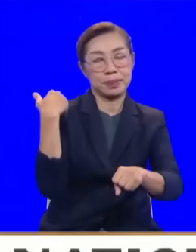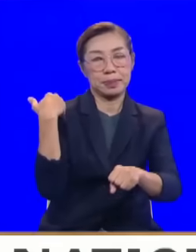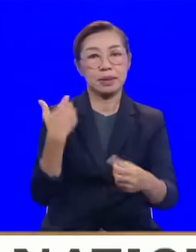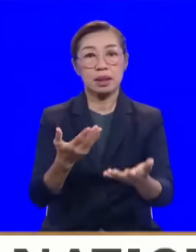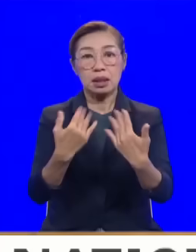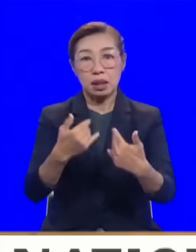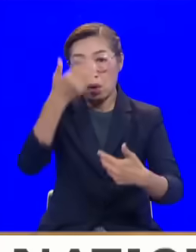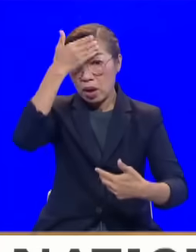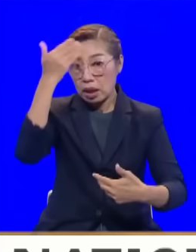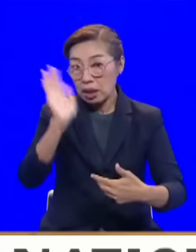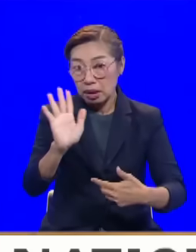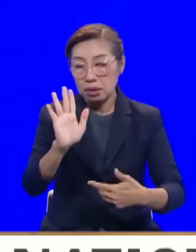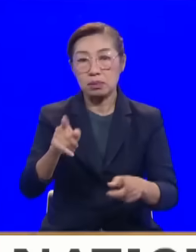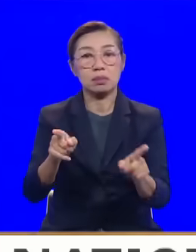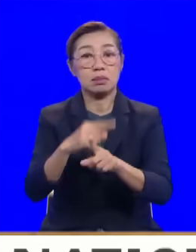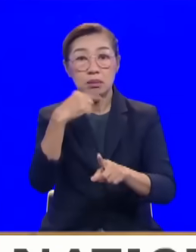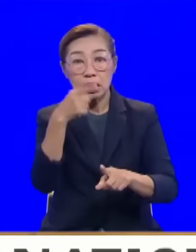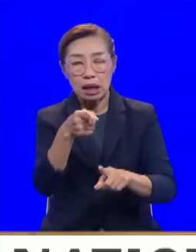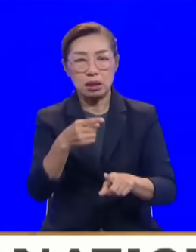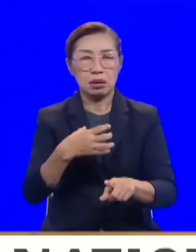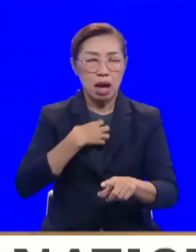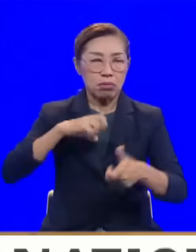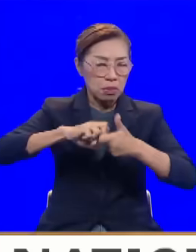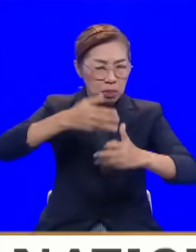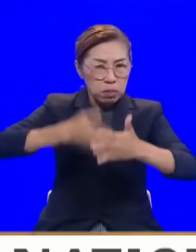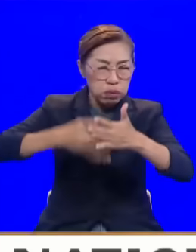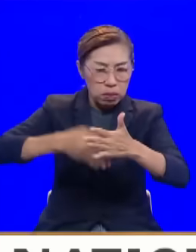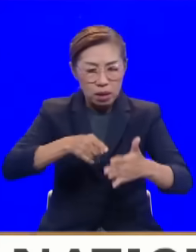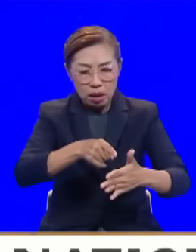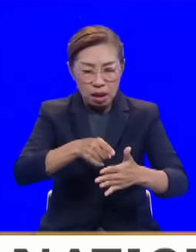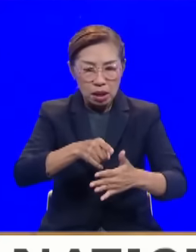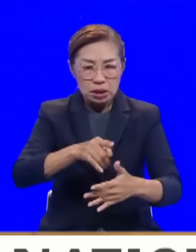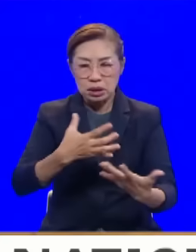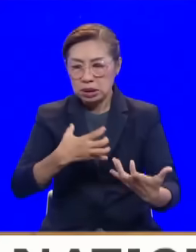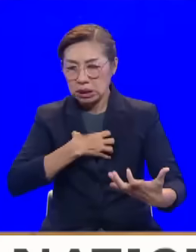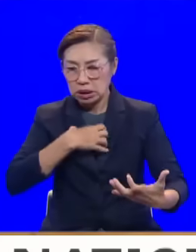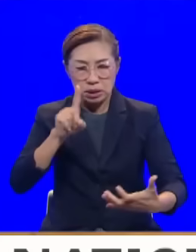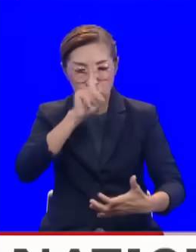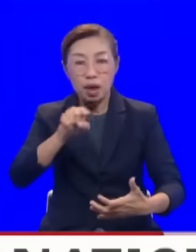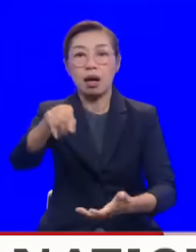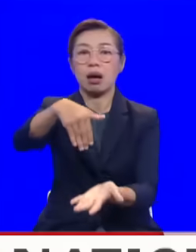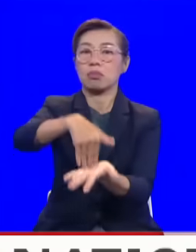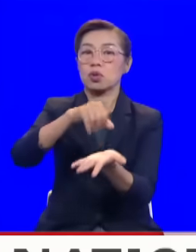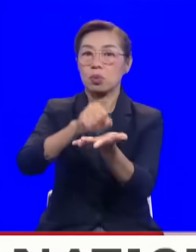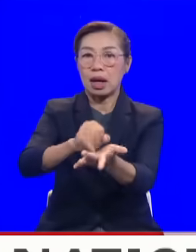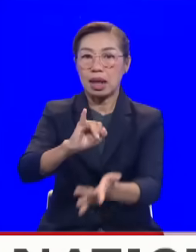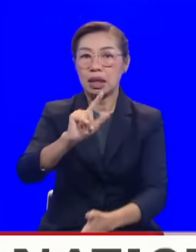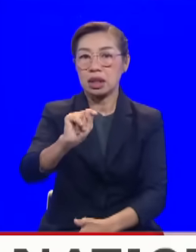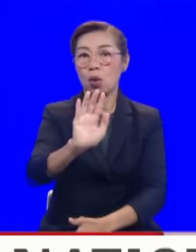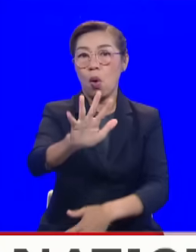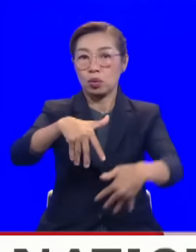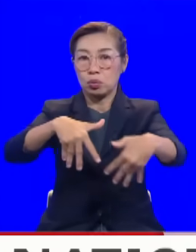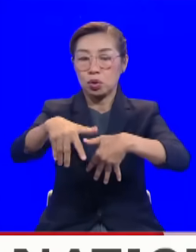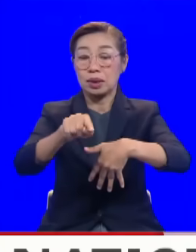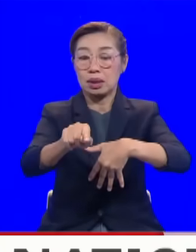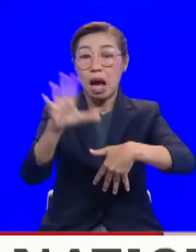าลืมนะครับในกรณีที่ประสบปัญหาใดๆนะครับเรามีศูนย์บริการไม่ว่าจะเป็นศูนย์ไอทีของชุมชนของทางกระทรวง